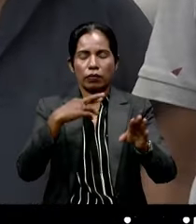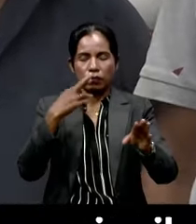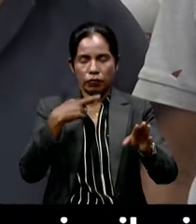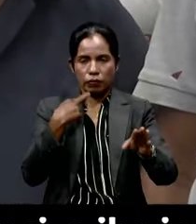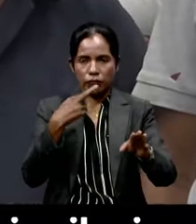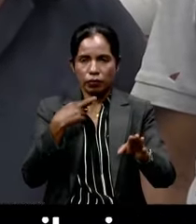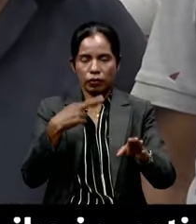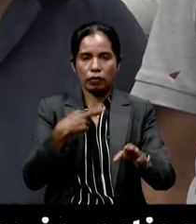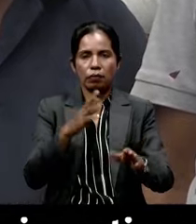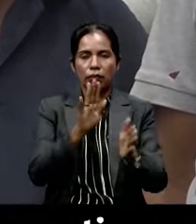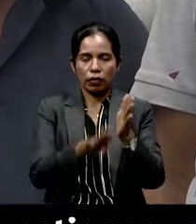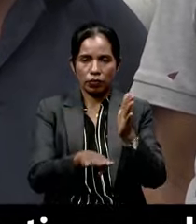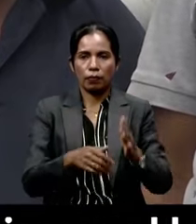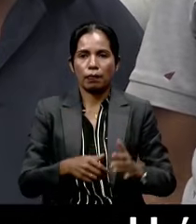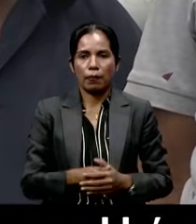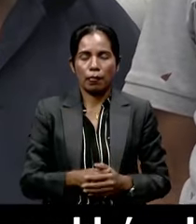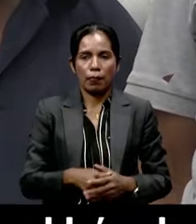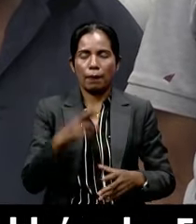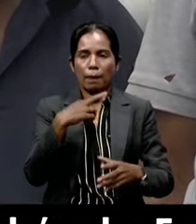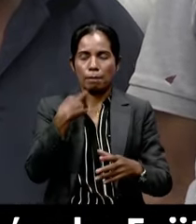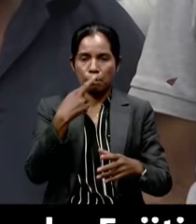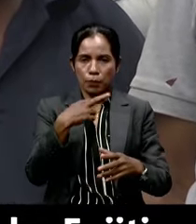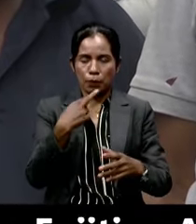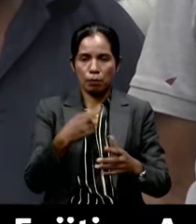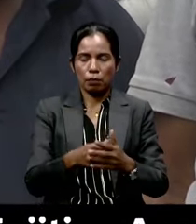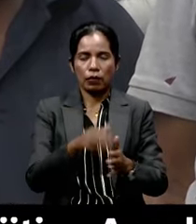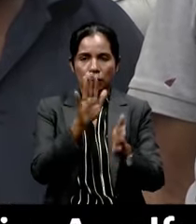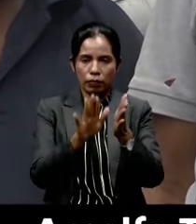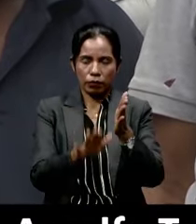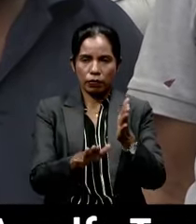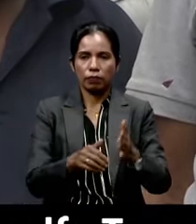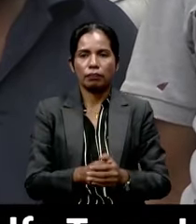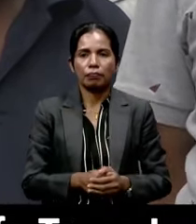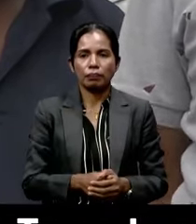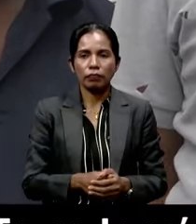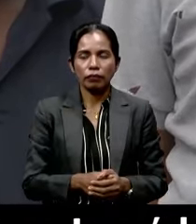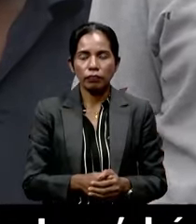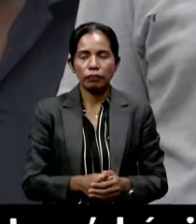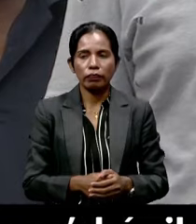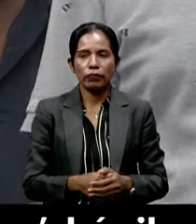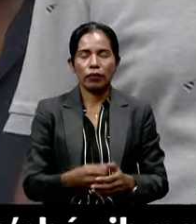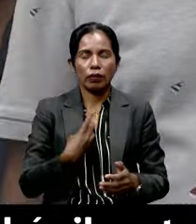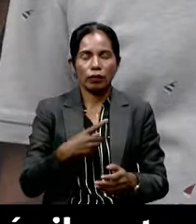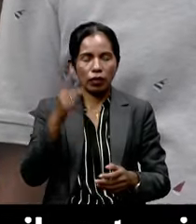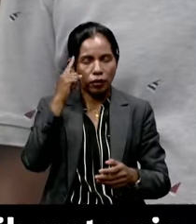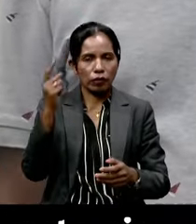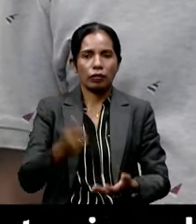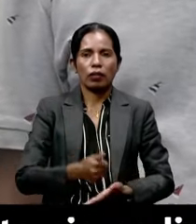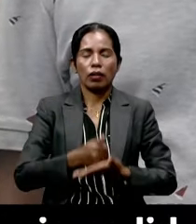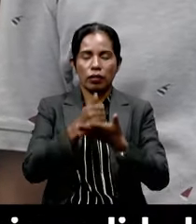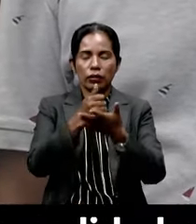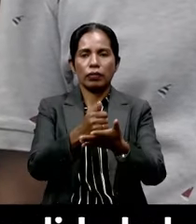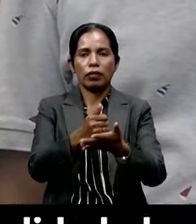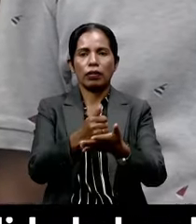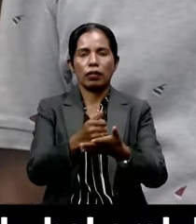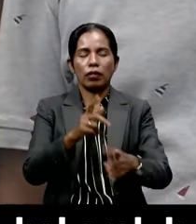bazar baratu, ba pos para tu nebe maka ho intensaun atu fasilita ita